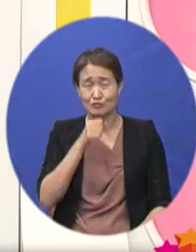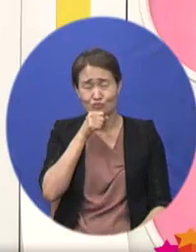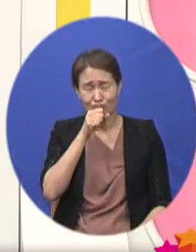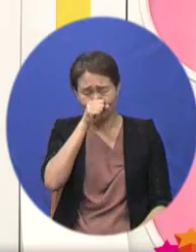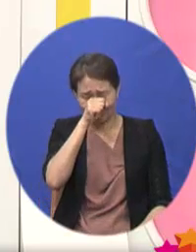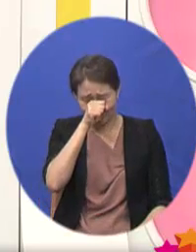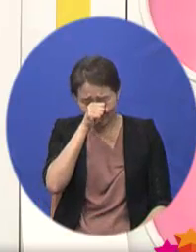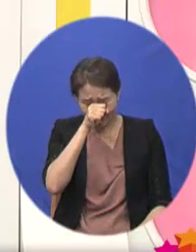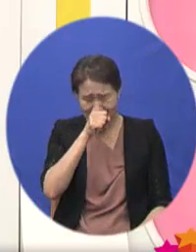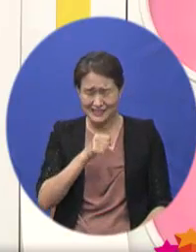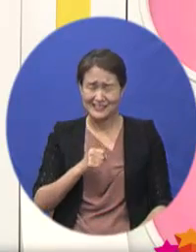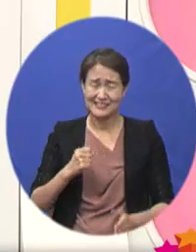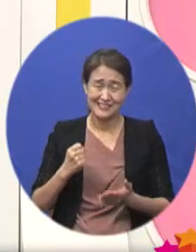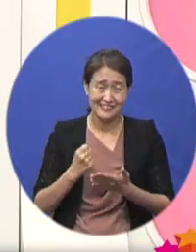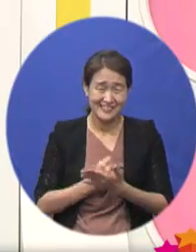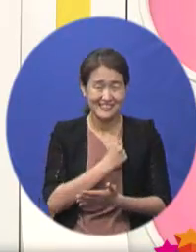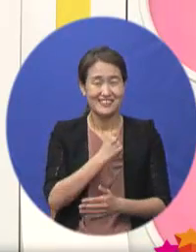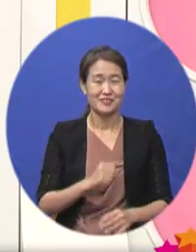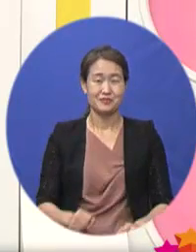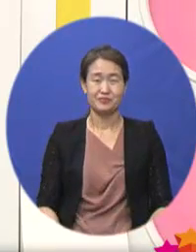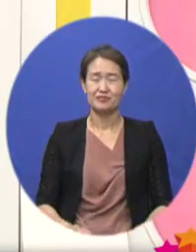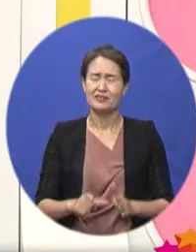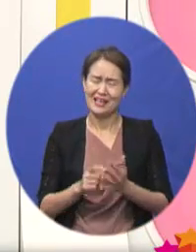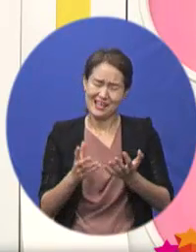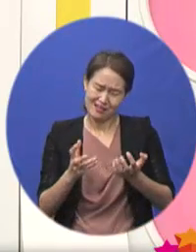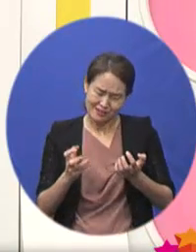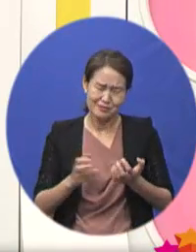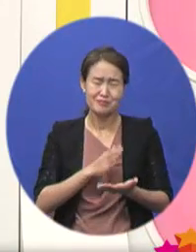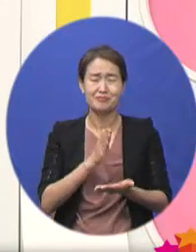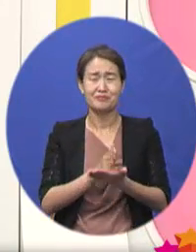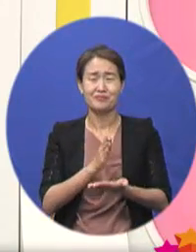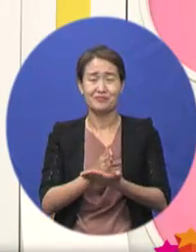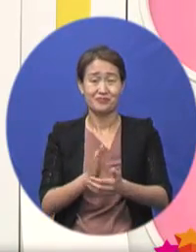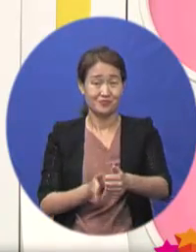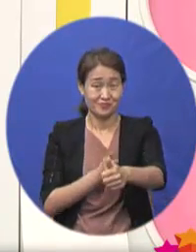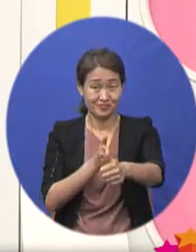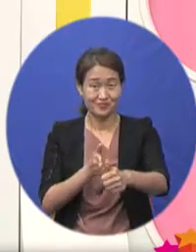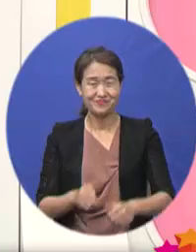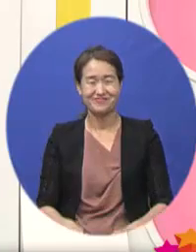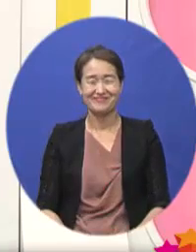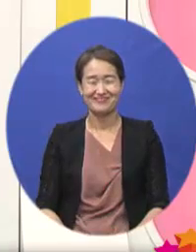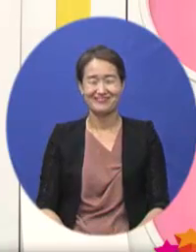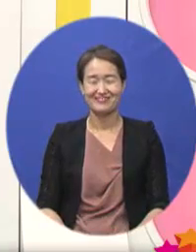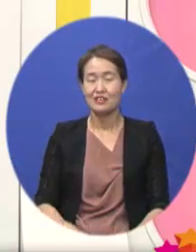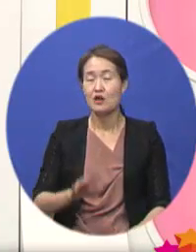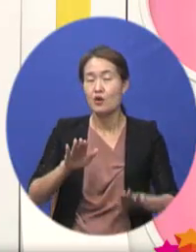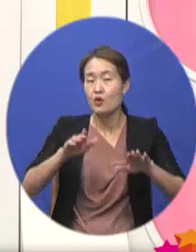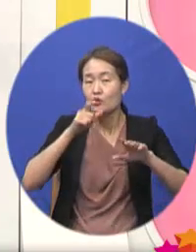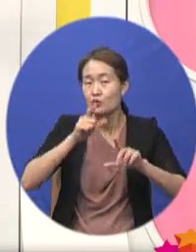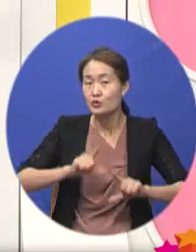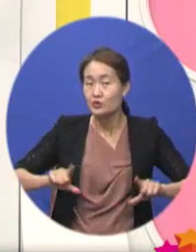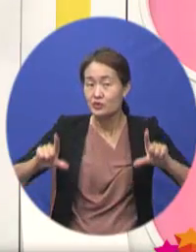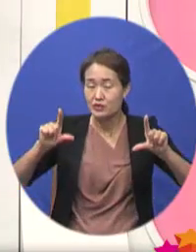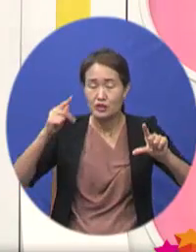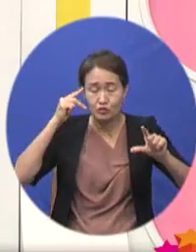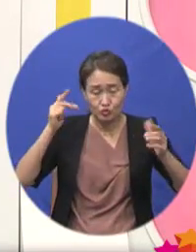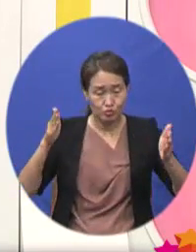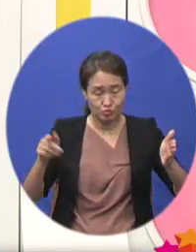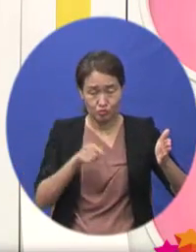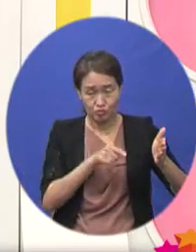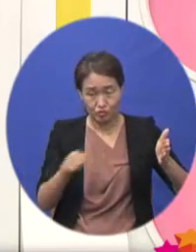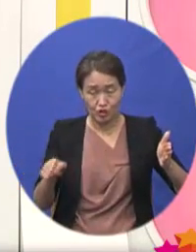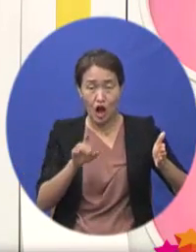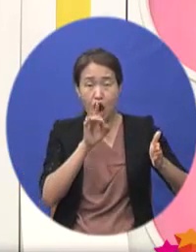후하게 좀 주십시오. 그러게요. 예. 이럴 때는 좀 그 아끼지 말고 그 보너스 좀 드리세요. 네. 예. 자, 오늘 수요일이며 수요일은 일주일 중에